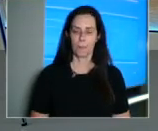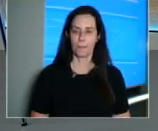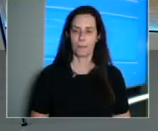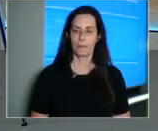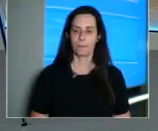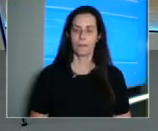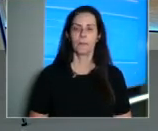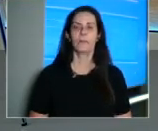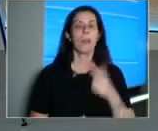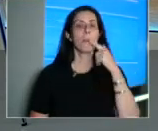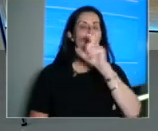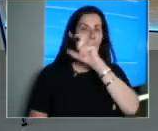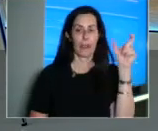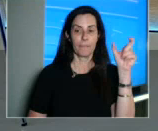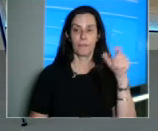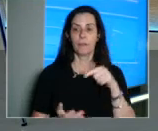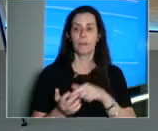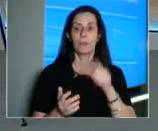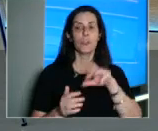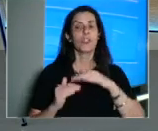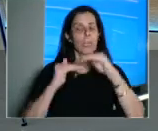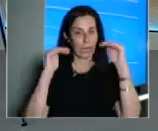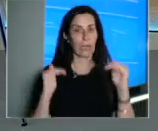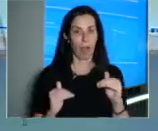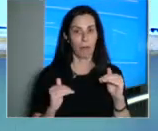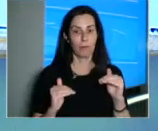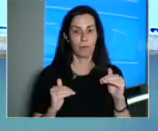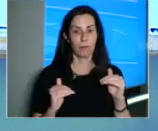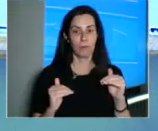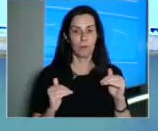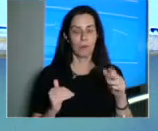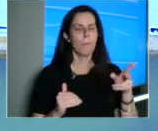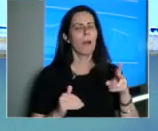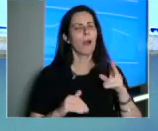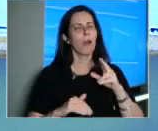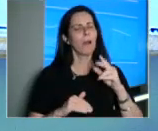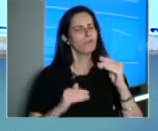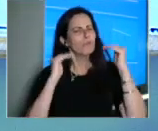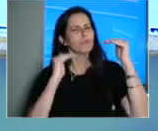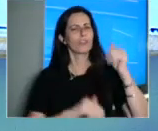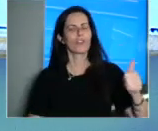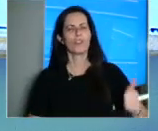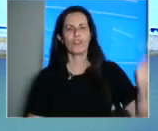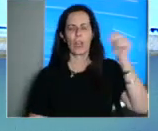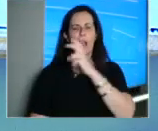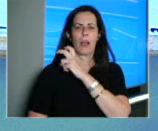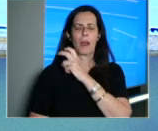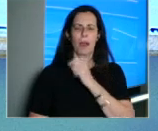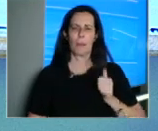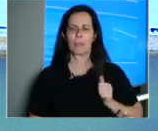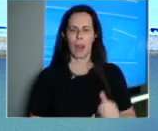אז הנה, במעריב, תוצאות הבחירות גרמו לירידה חדה במעמד הרמטכ"לים. תנו לי למד ה' שכיבות